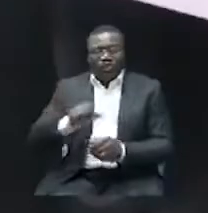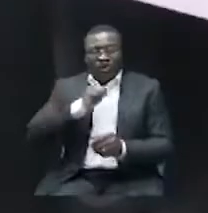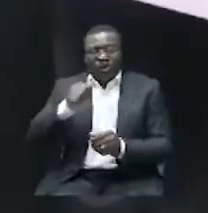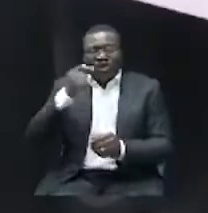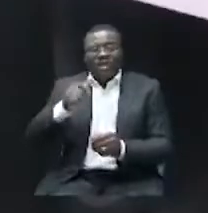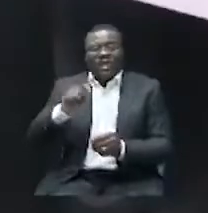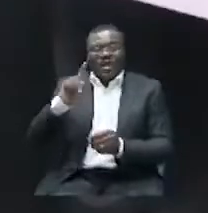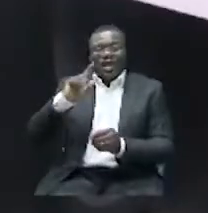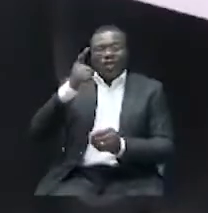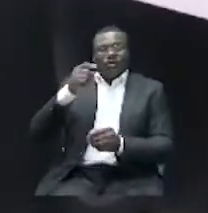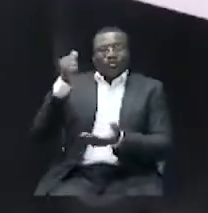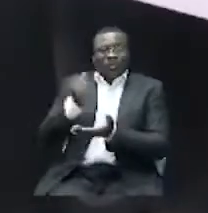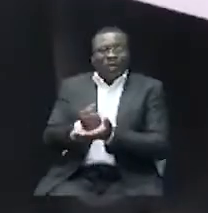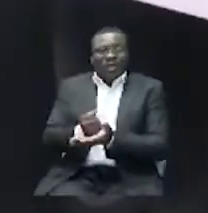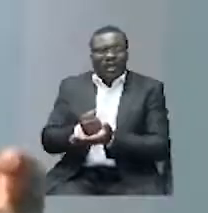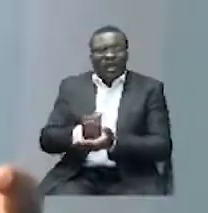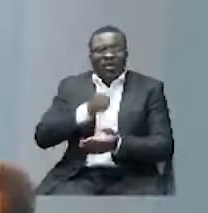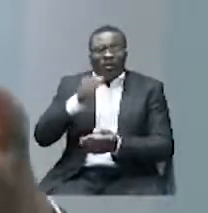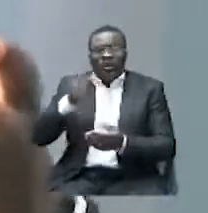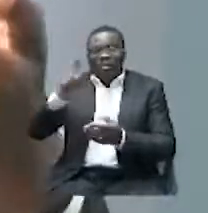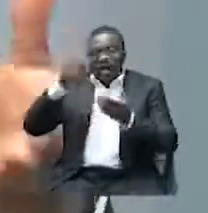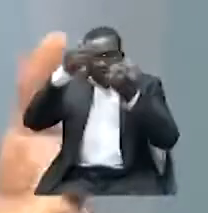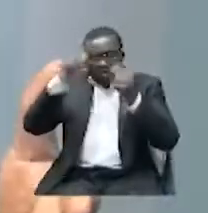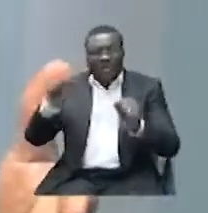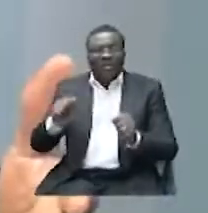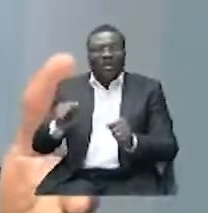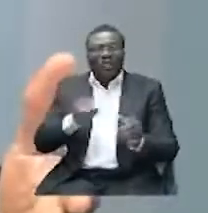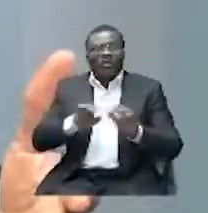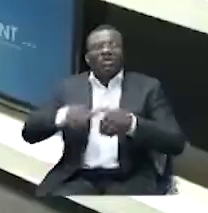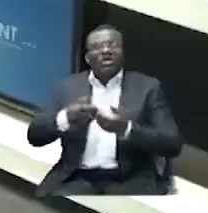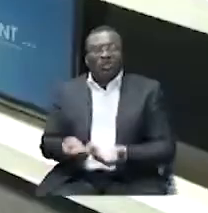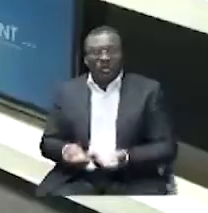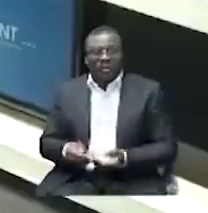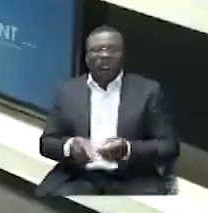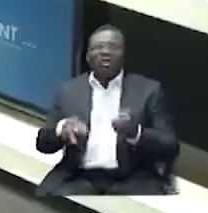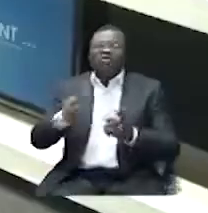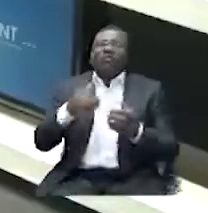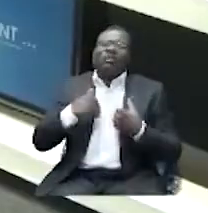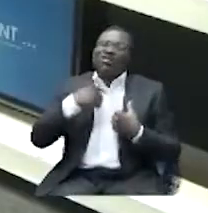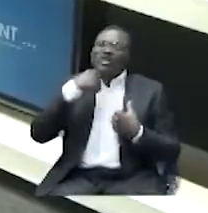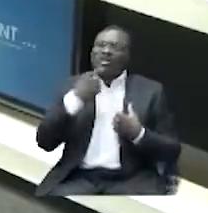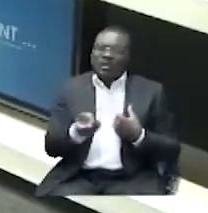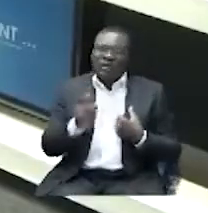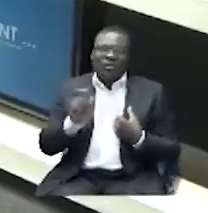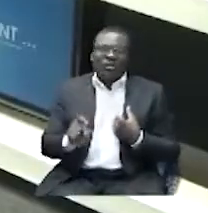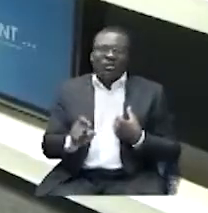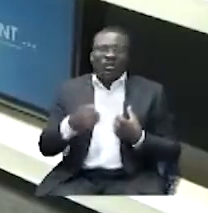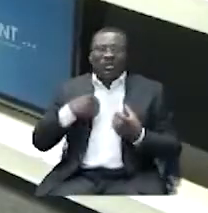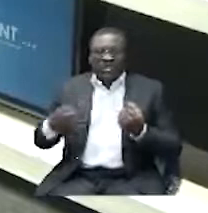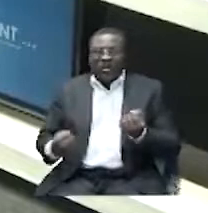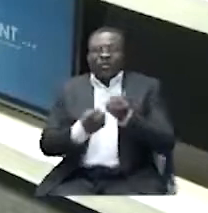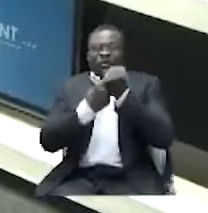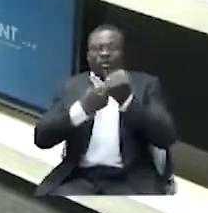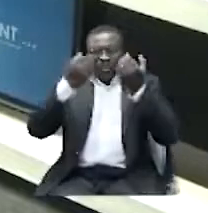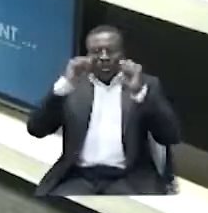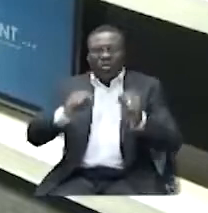unique ne fait pas obligation au président d'être performant. Mais tout à l'heure, vous m'avez dit que j'ai soutenu le président